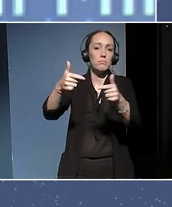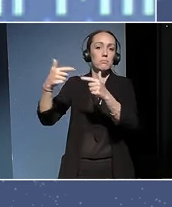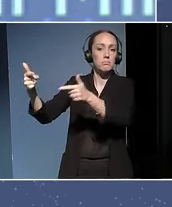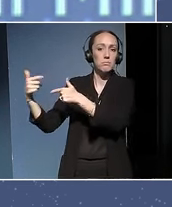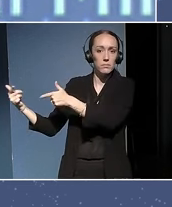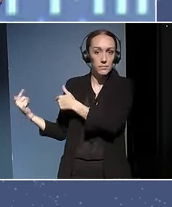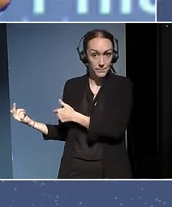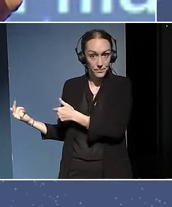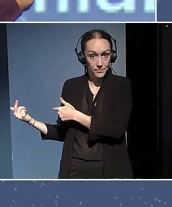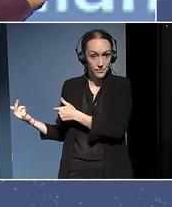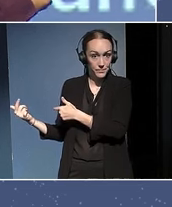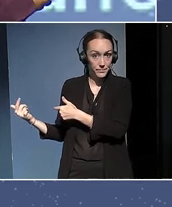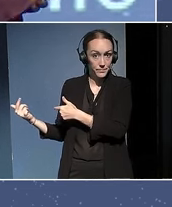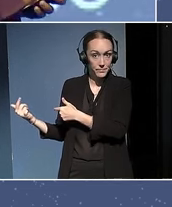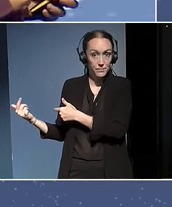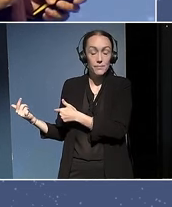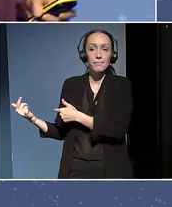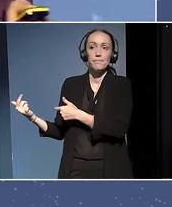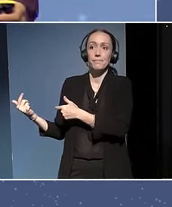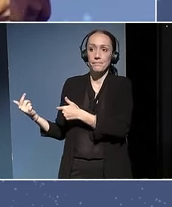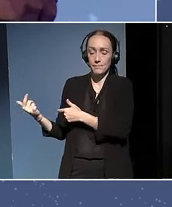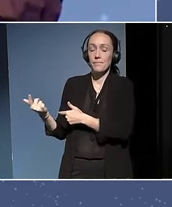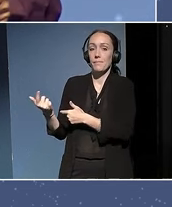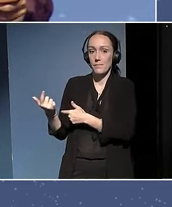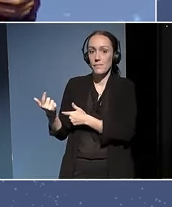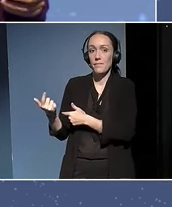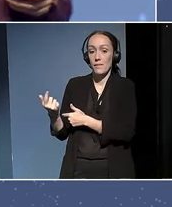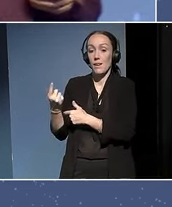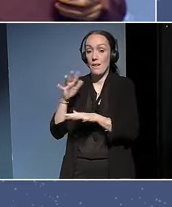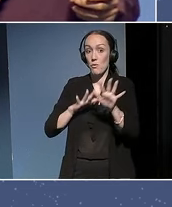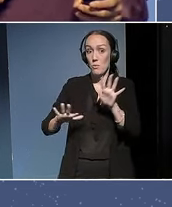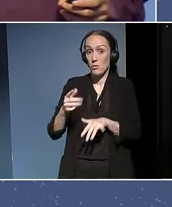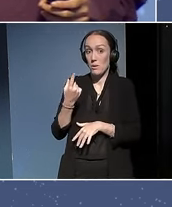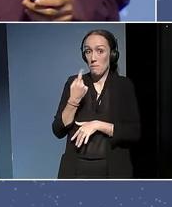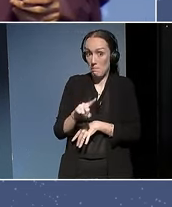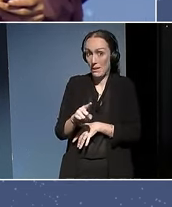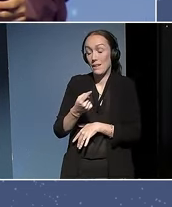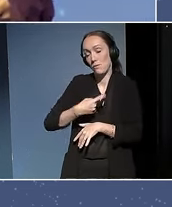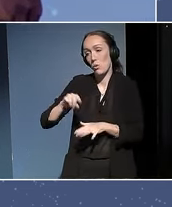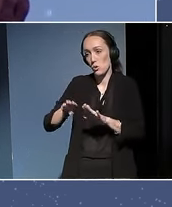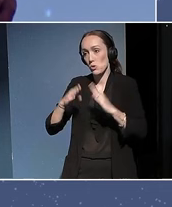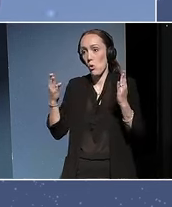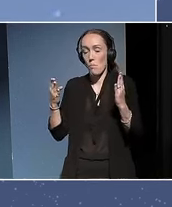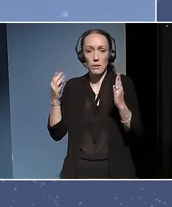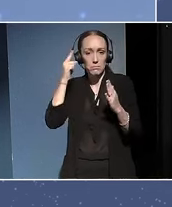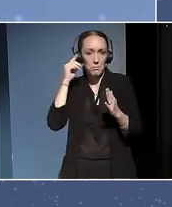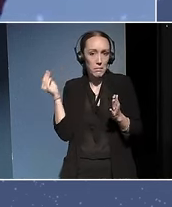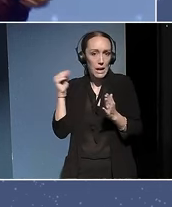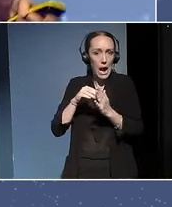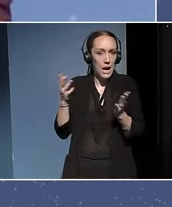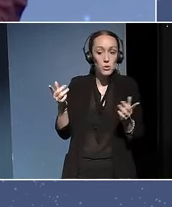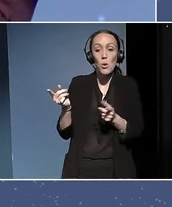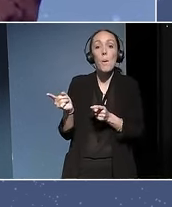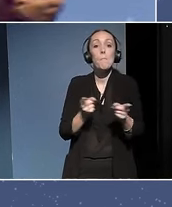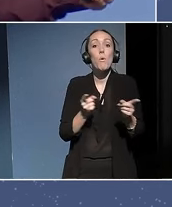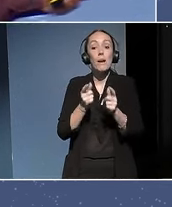persone e questo lo sc primmo anche qui Quasi per caso durante un convegno